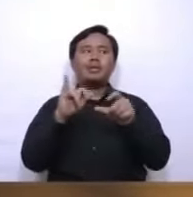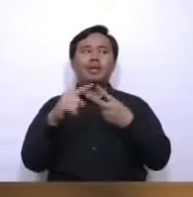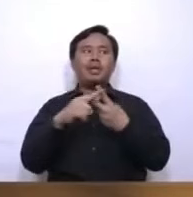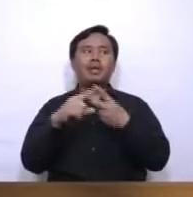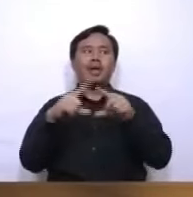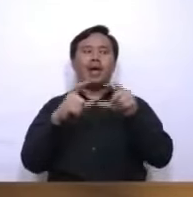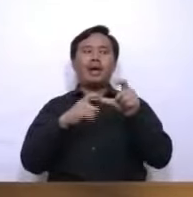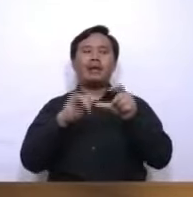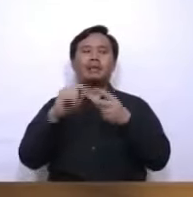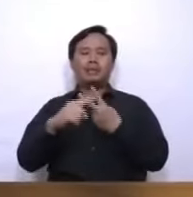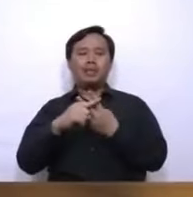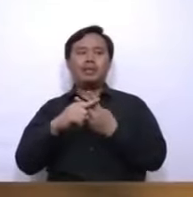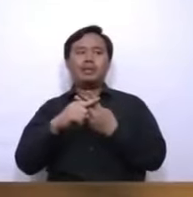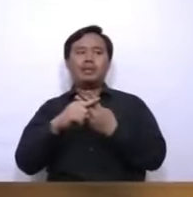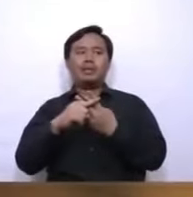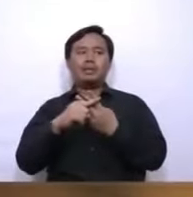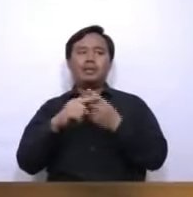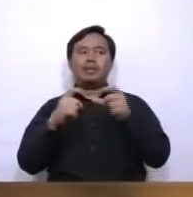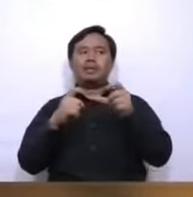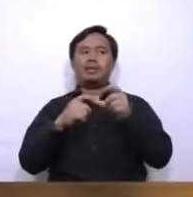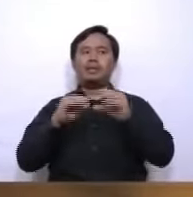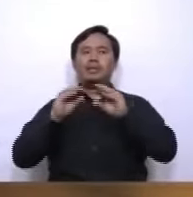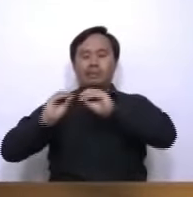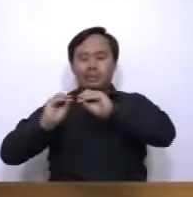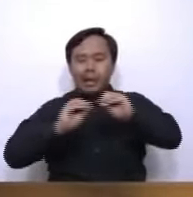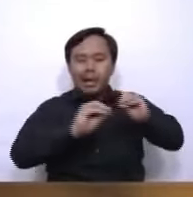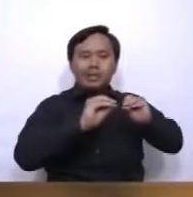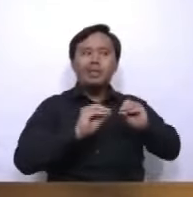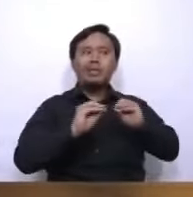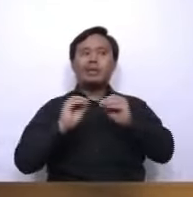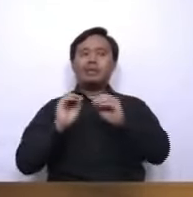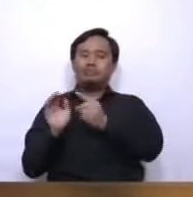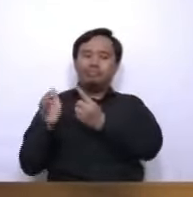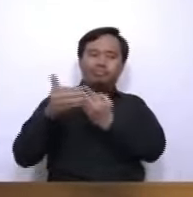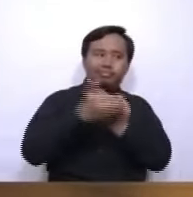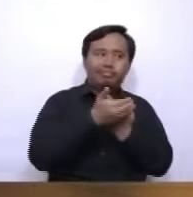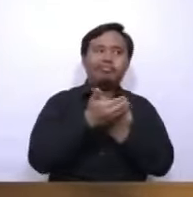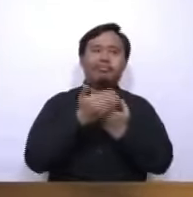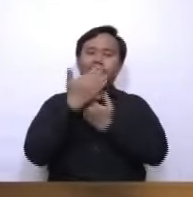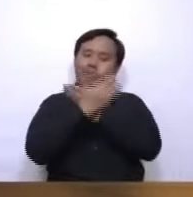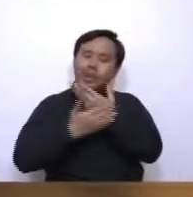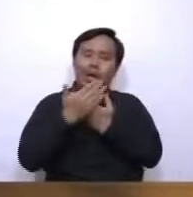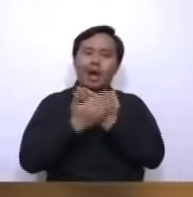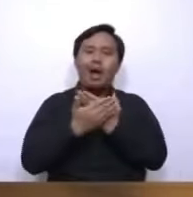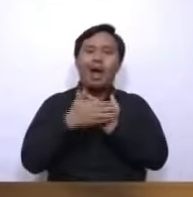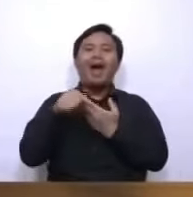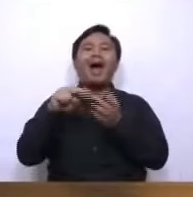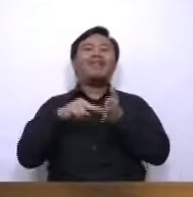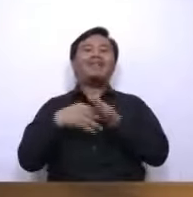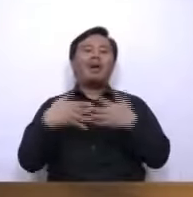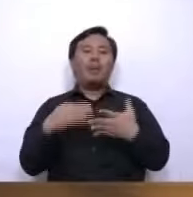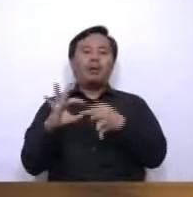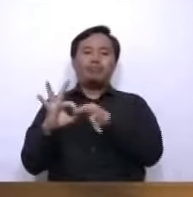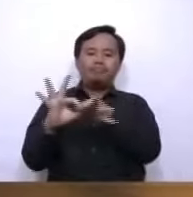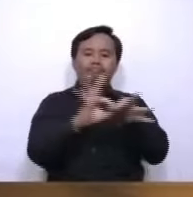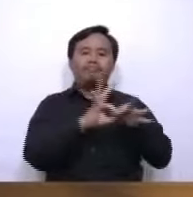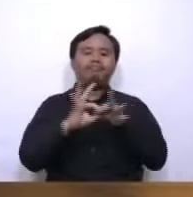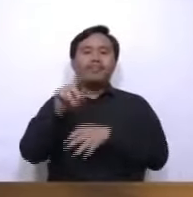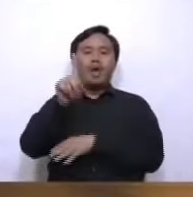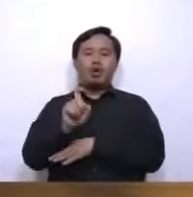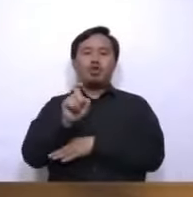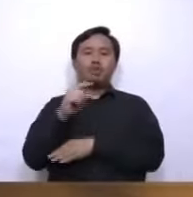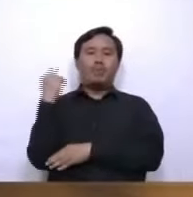asah, sile asuh berjalan terus. Nah, oleh karena itu kolaborasi harus dilakukan. Baik kolaborasi antara